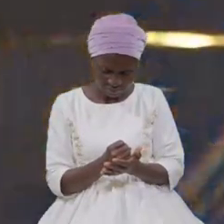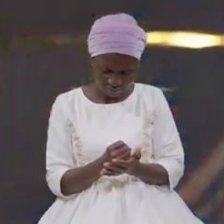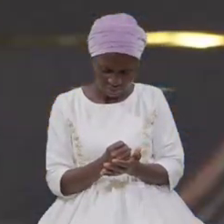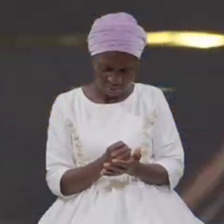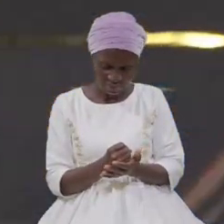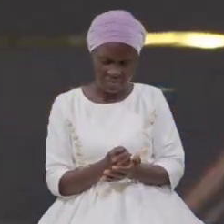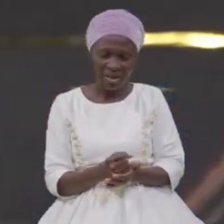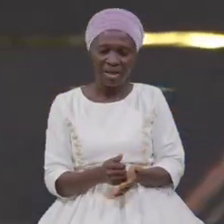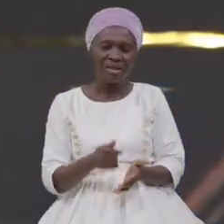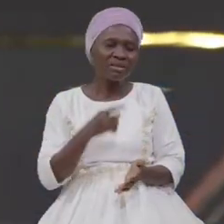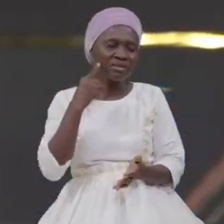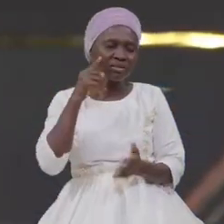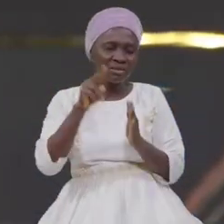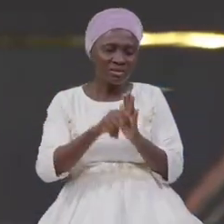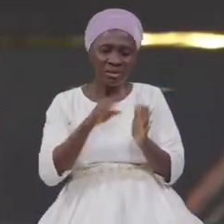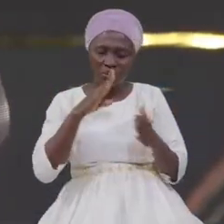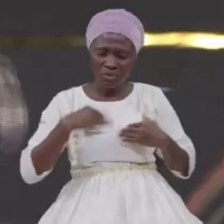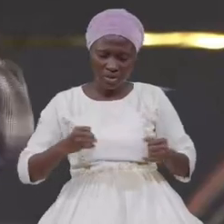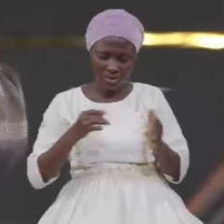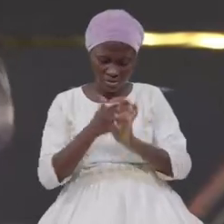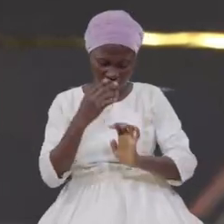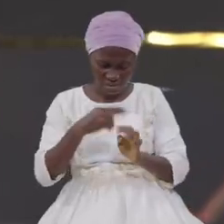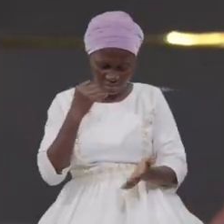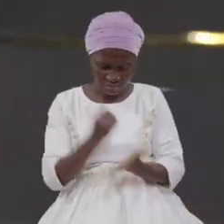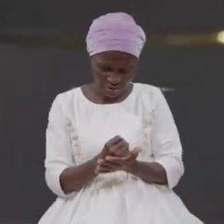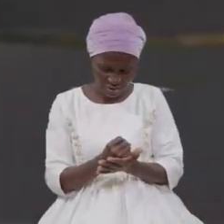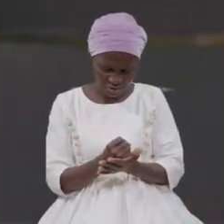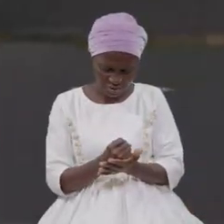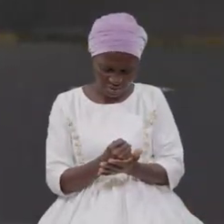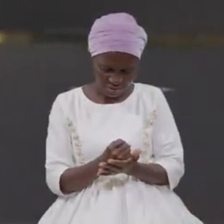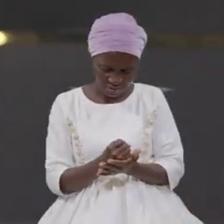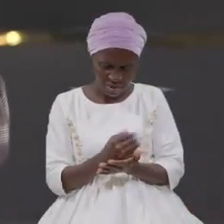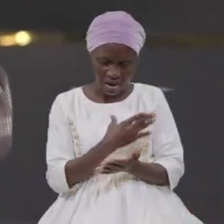Surdité, soit guéri au nom de Jésus.